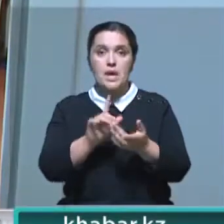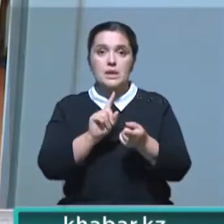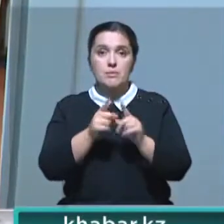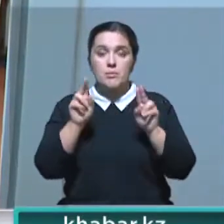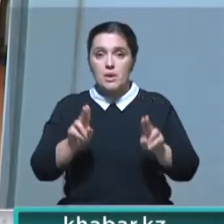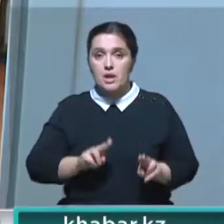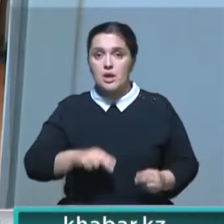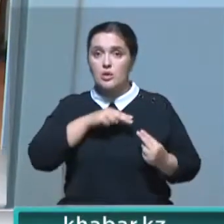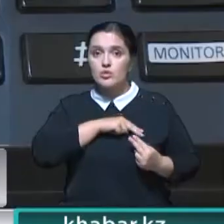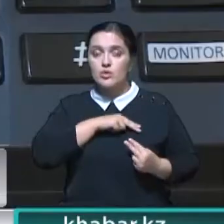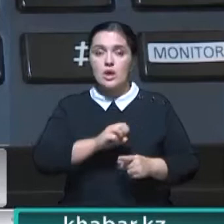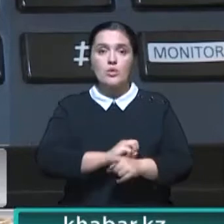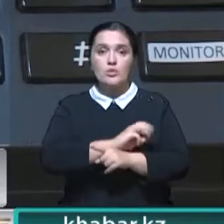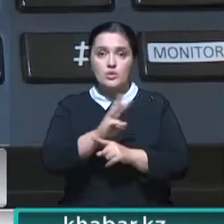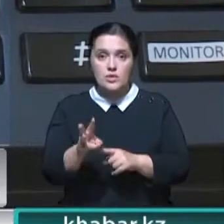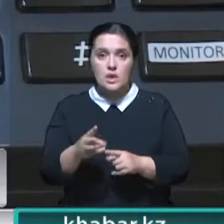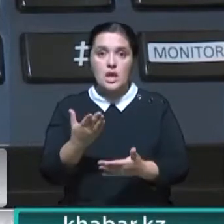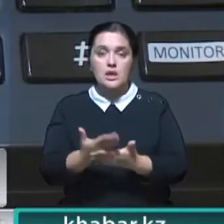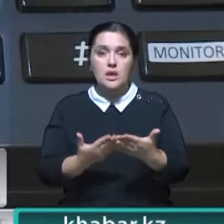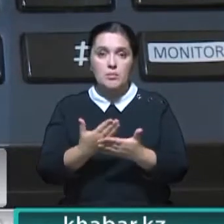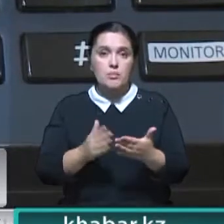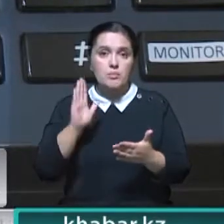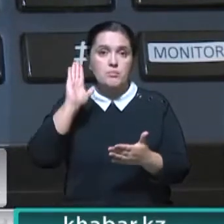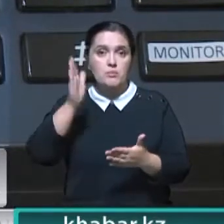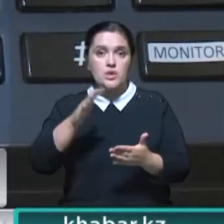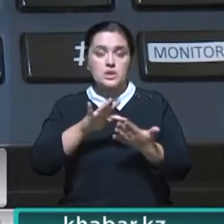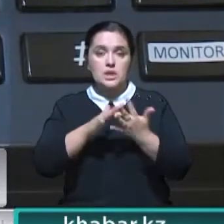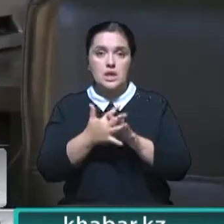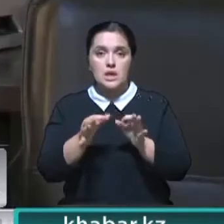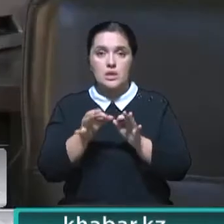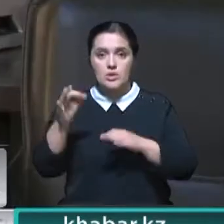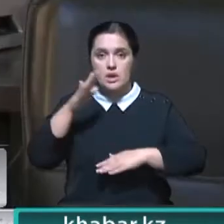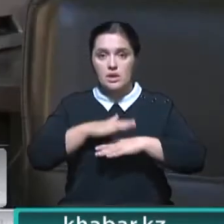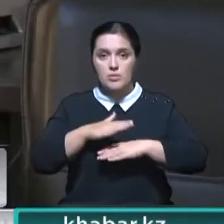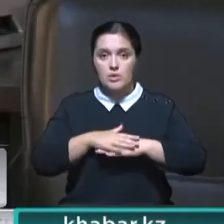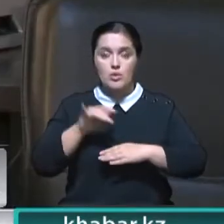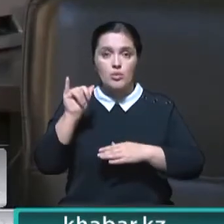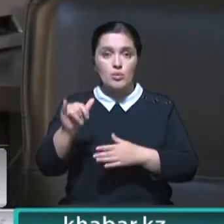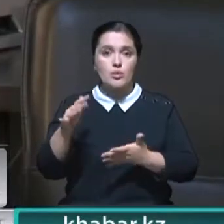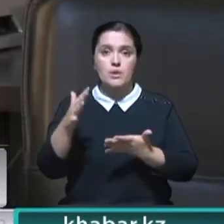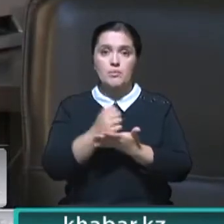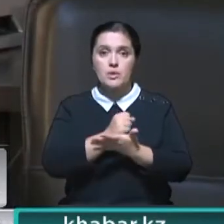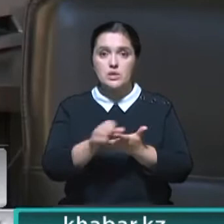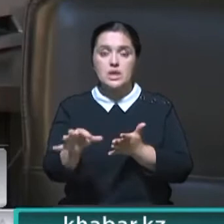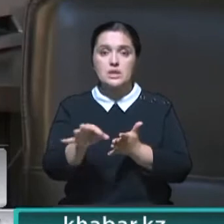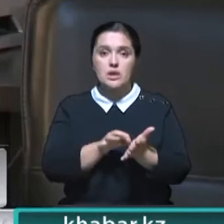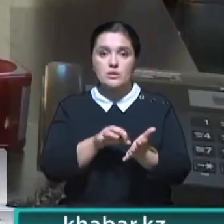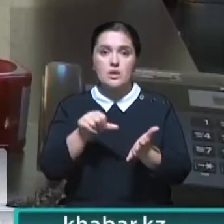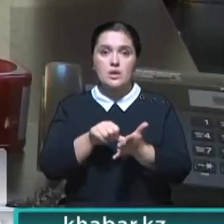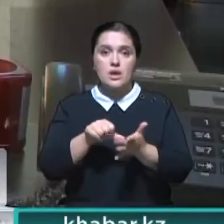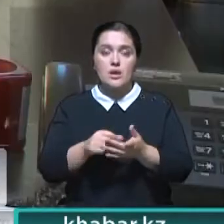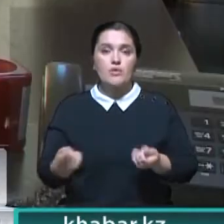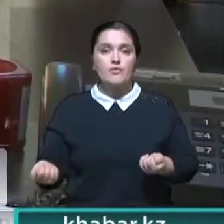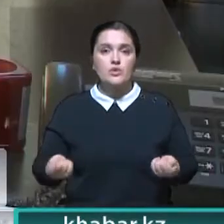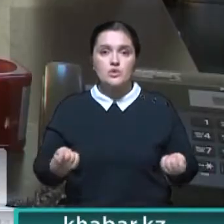гранте. Изменить правила трудоустройства рекомендуют только для будущих сотрудников сельских и районных акиматов. Правда, у них не получится сразу же